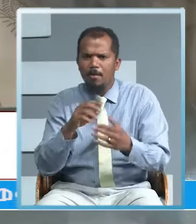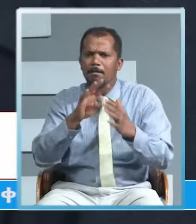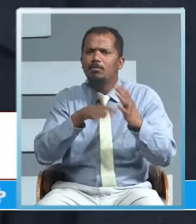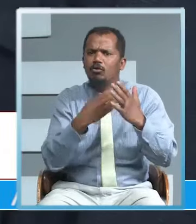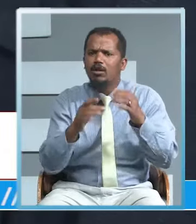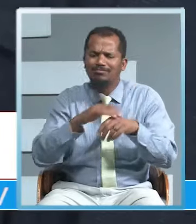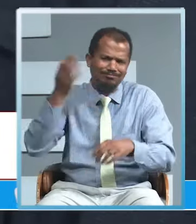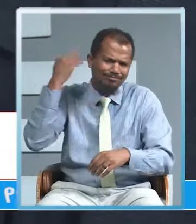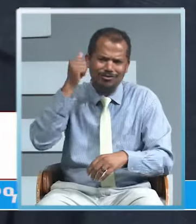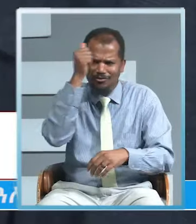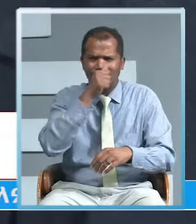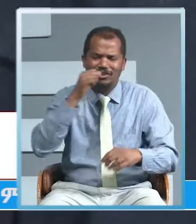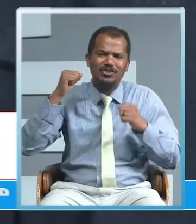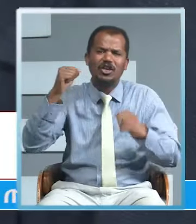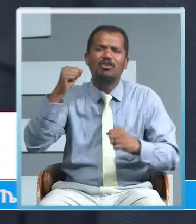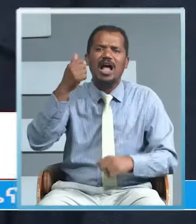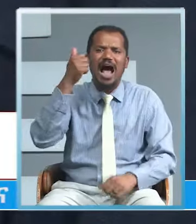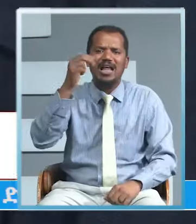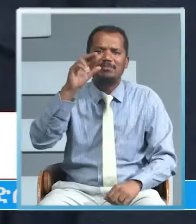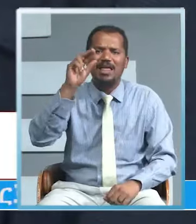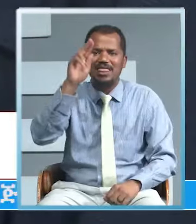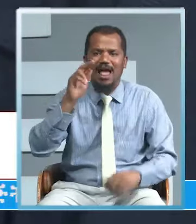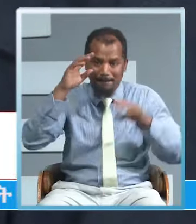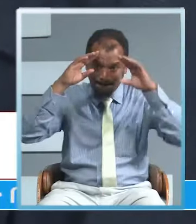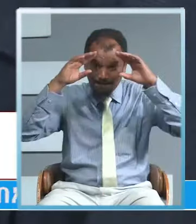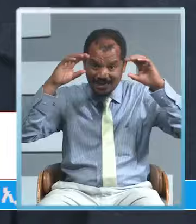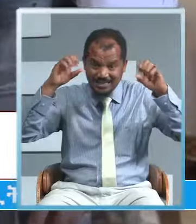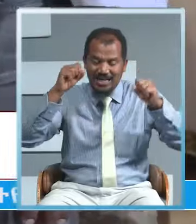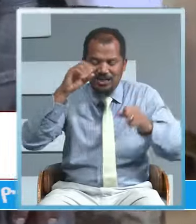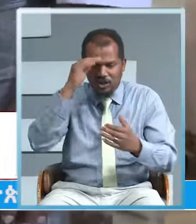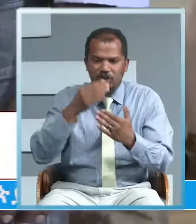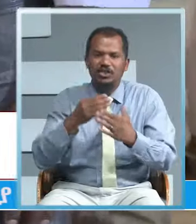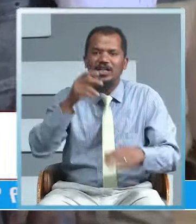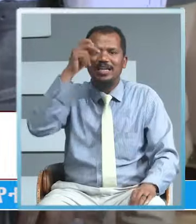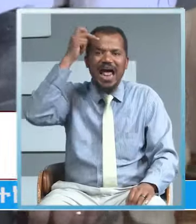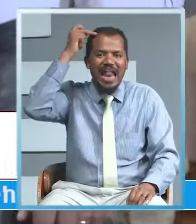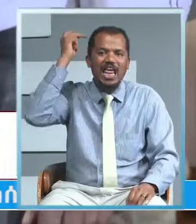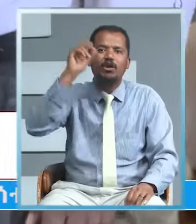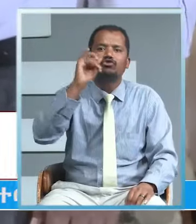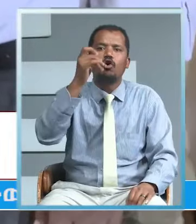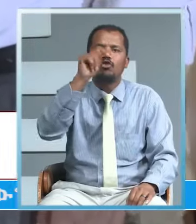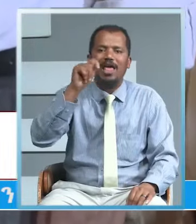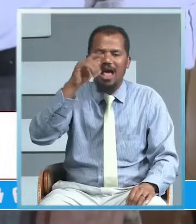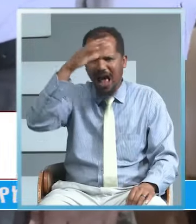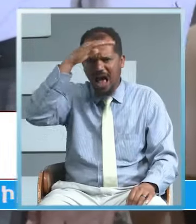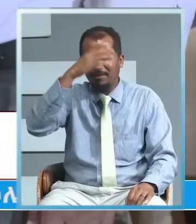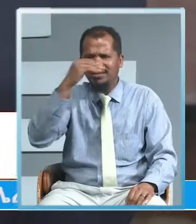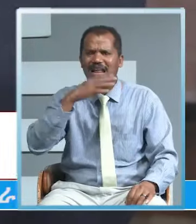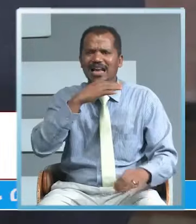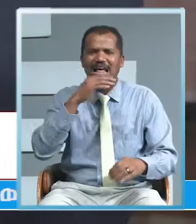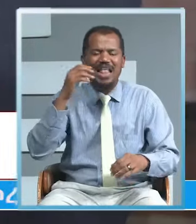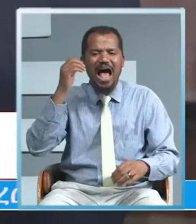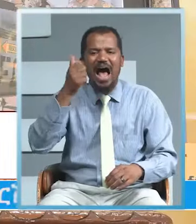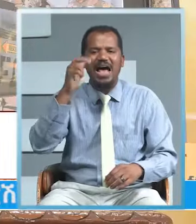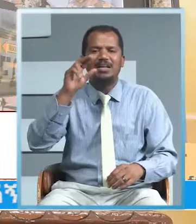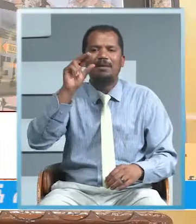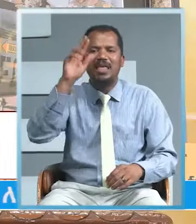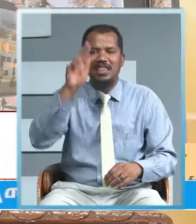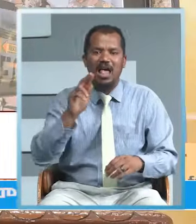ስርዓቱ ላይ የጥንታዊት ኢትዮጵያ ጀግኖች አርበኞች ማህበር ፕሬዝዳንት ልጅ ዳንኤል ጃቴ መስፍን አባትና እናት